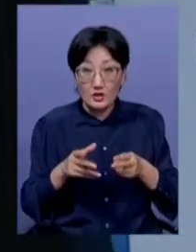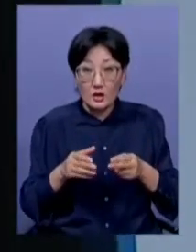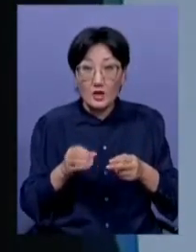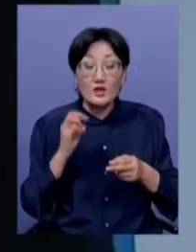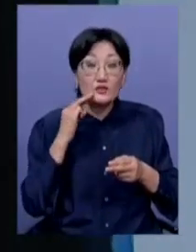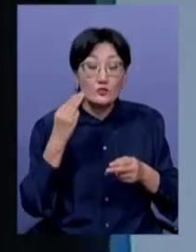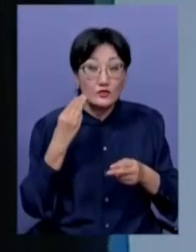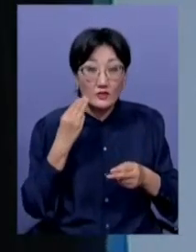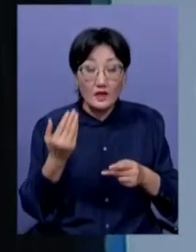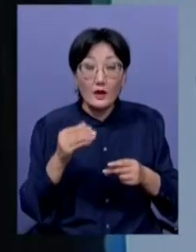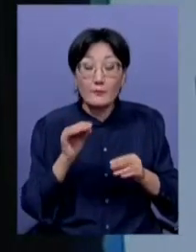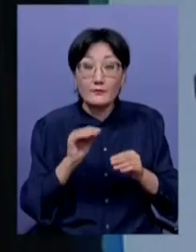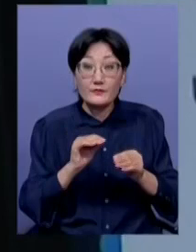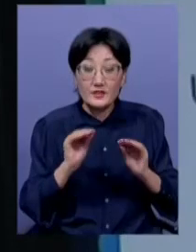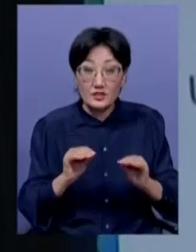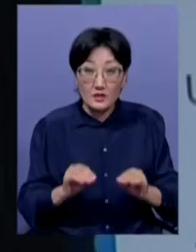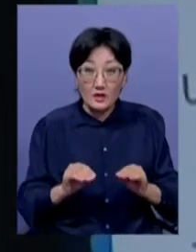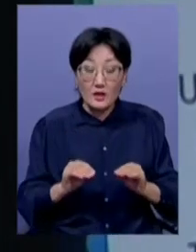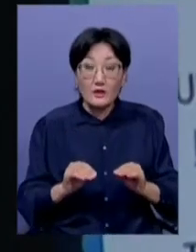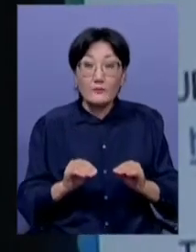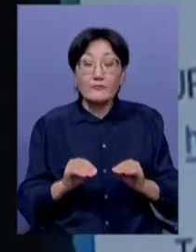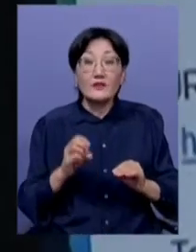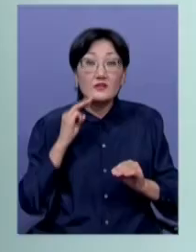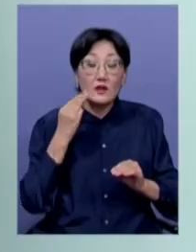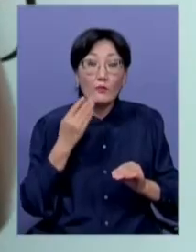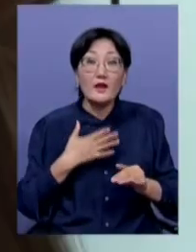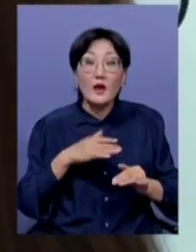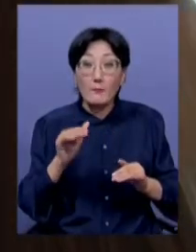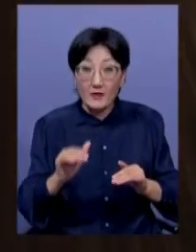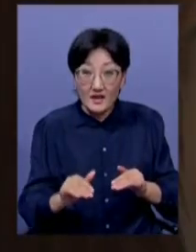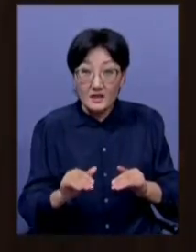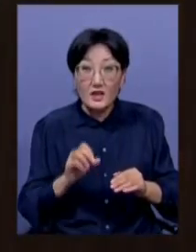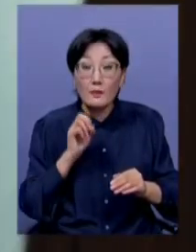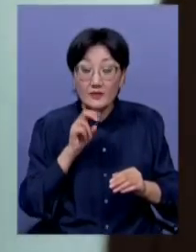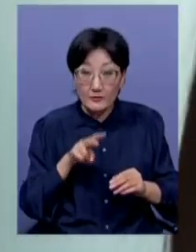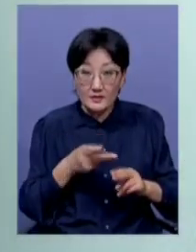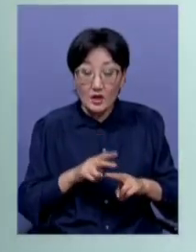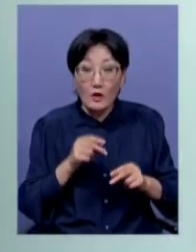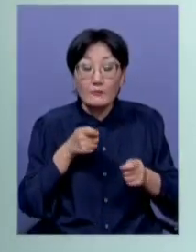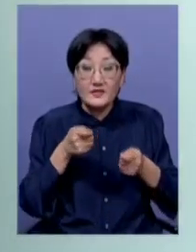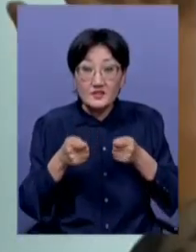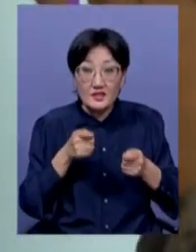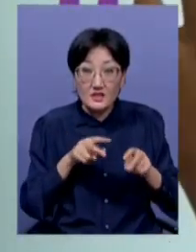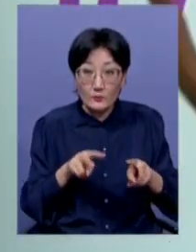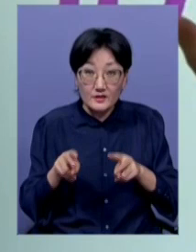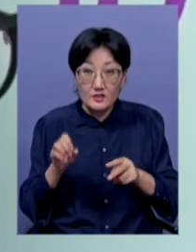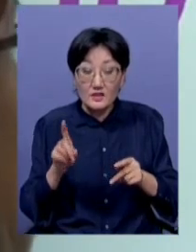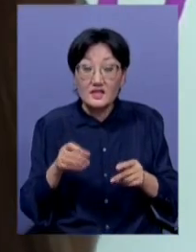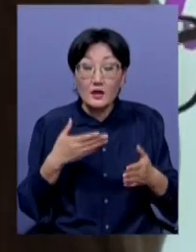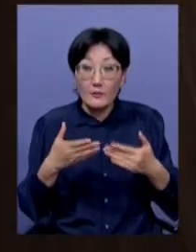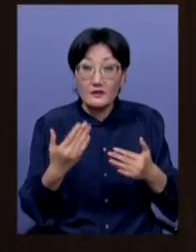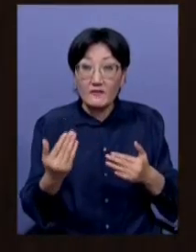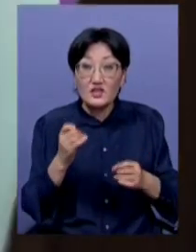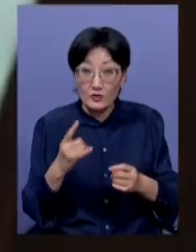тетенька, потому что она пишет, что на фото несовершеннолетняя моя племянница. Психологи призывают родителей быть бдительными и следить за тем, с кем общается